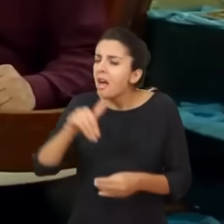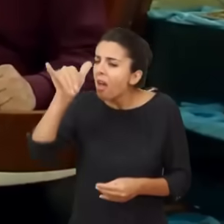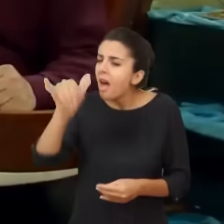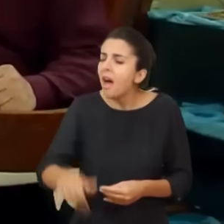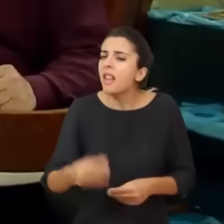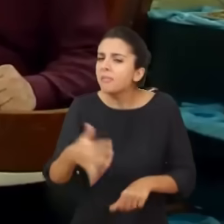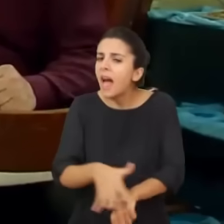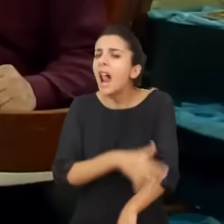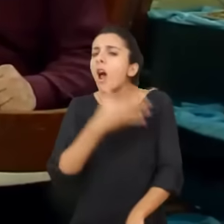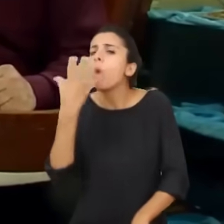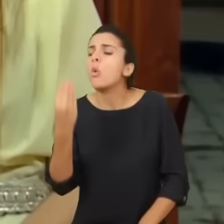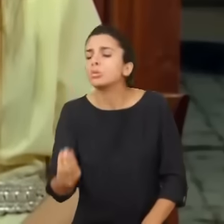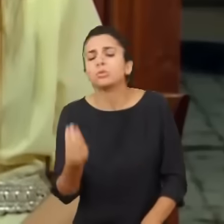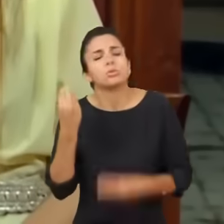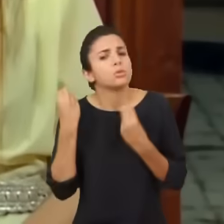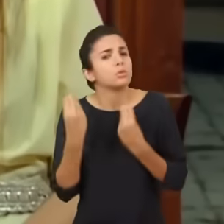sana.